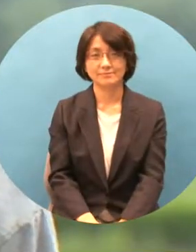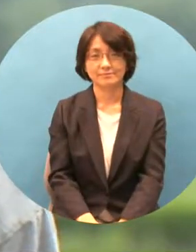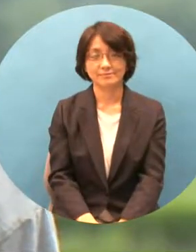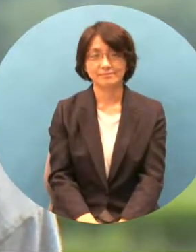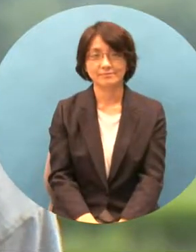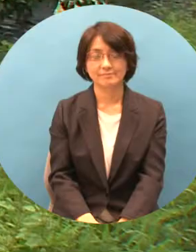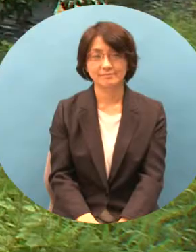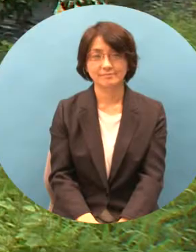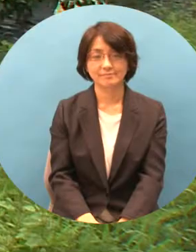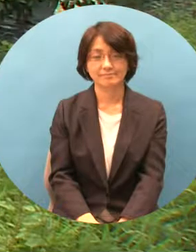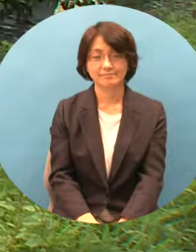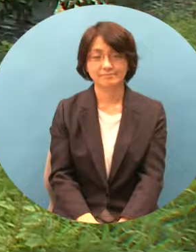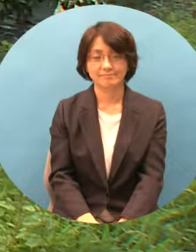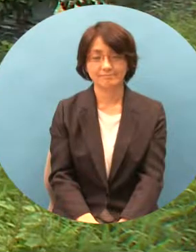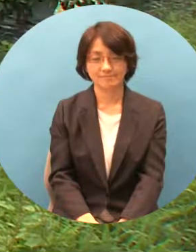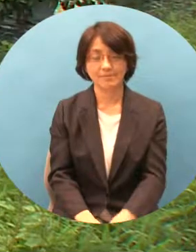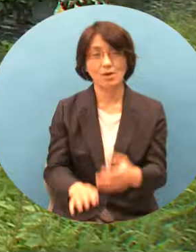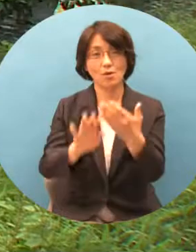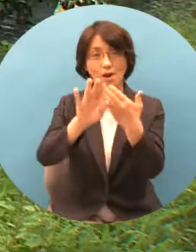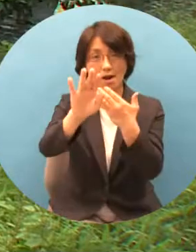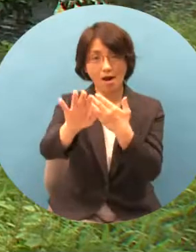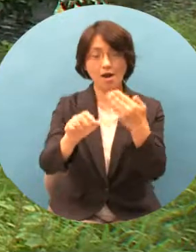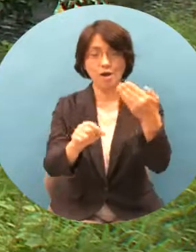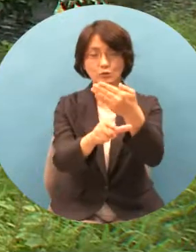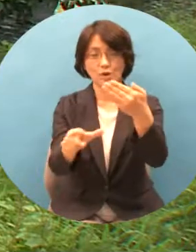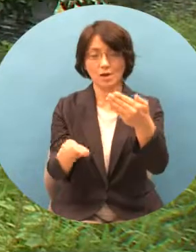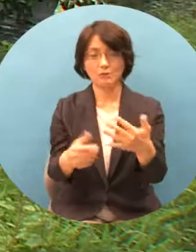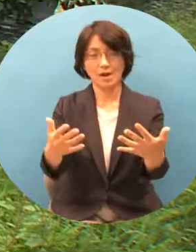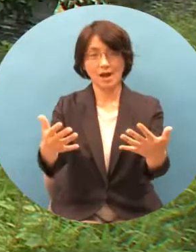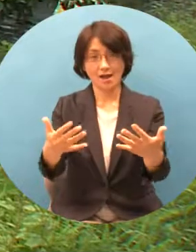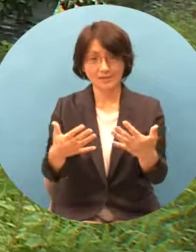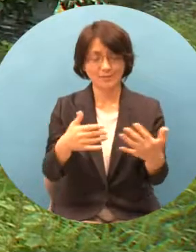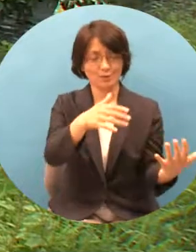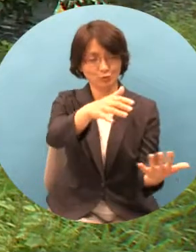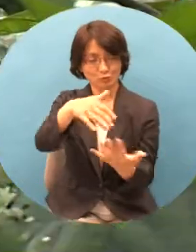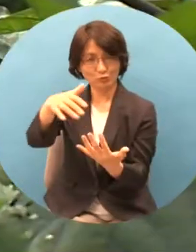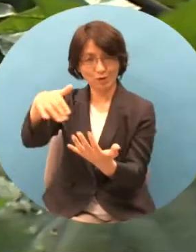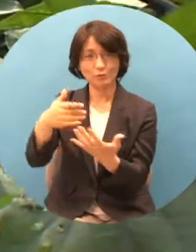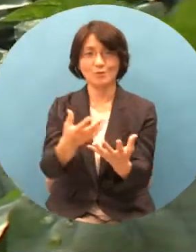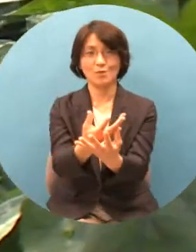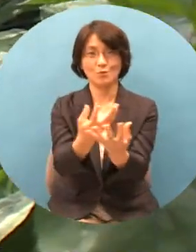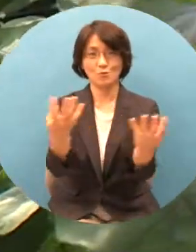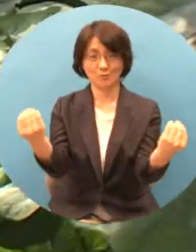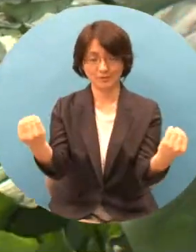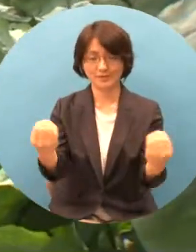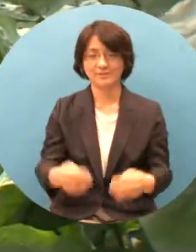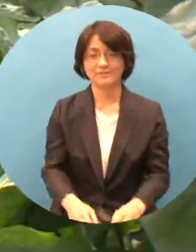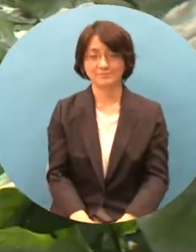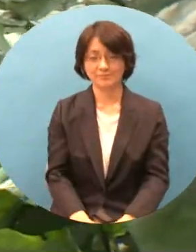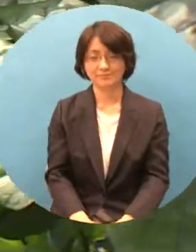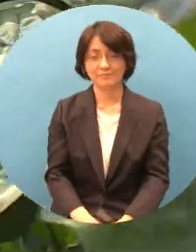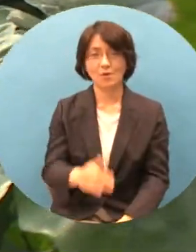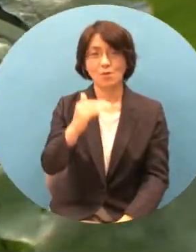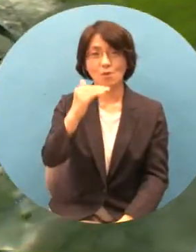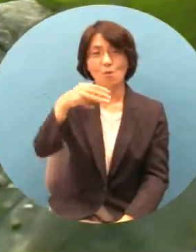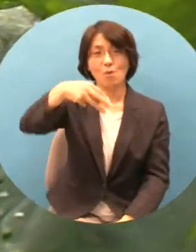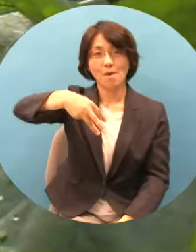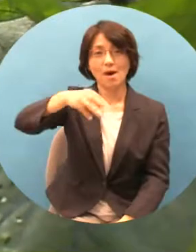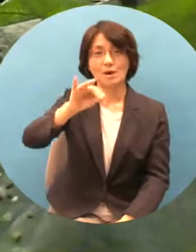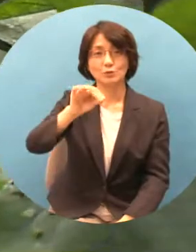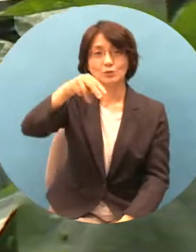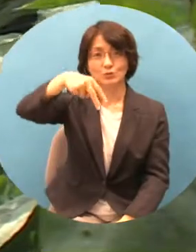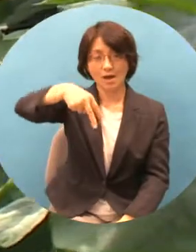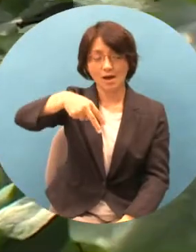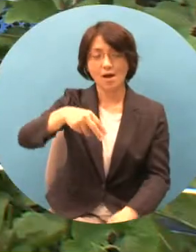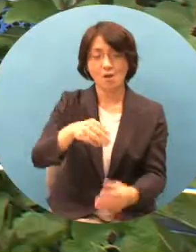。 このあと8月後半から9月、実りの秋、小松菜、ほうれん